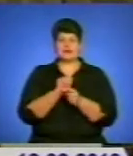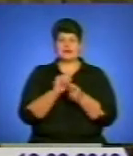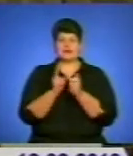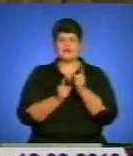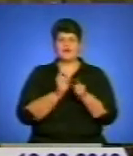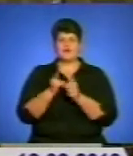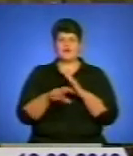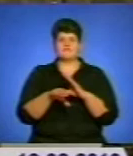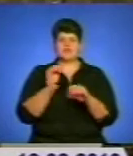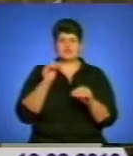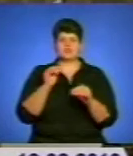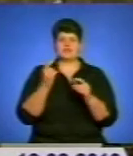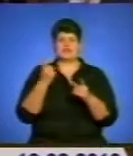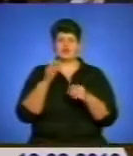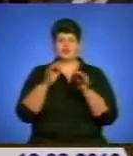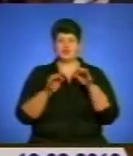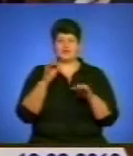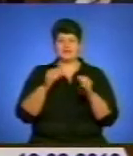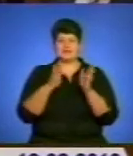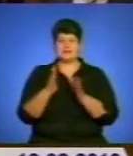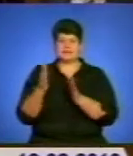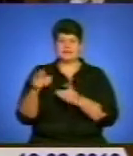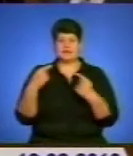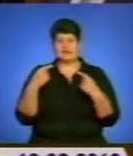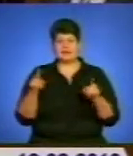виборчій та судовій системі. Інакше підписання